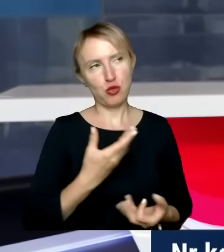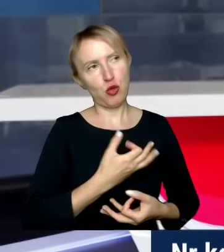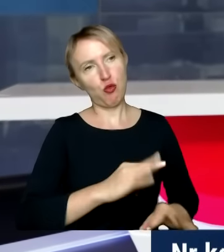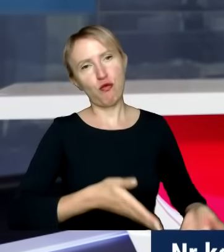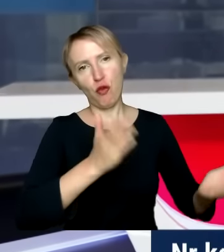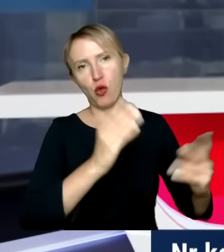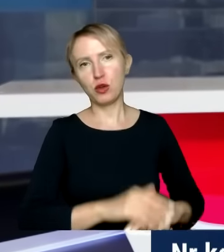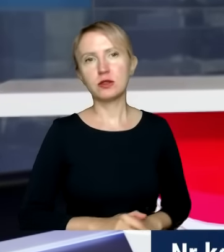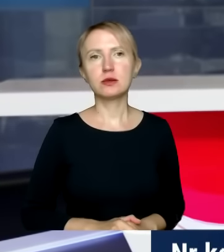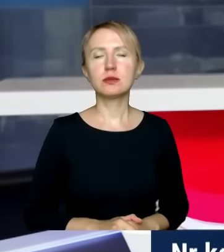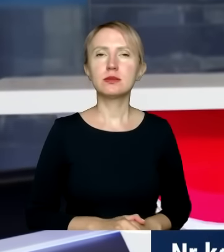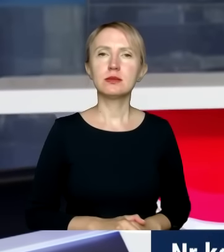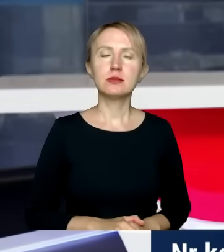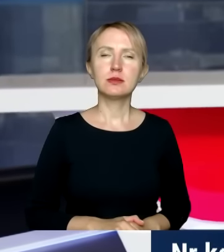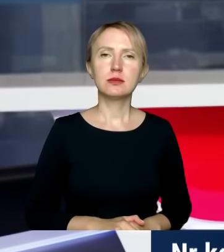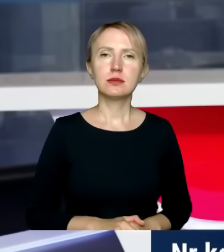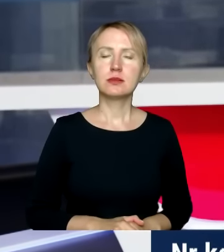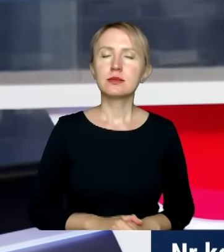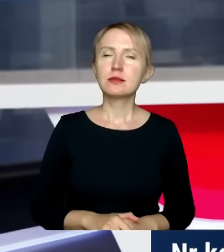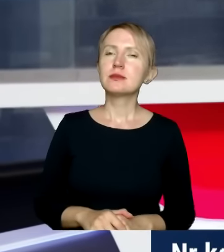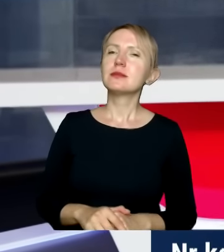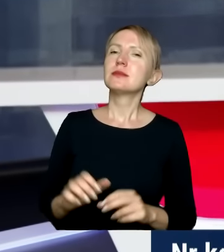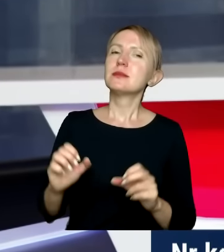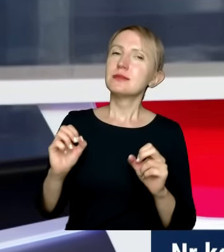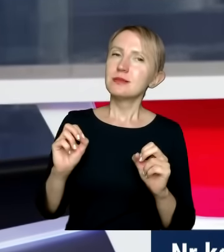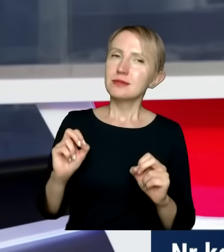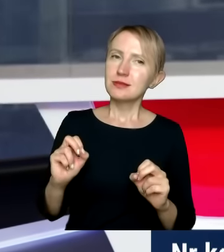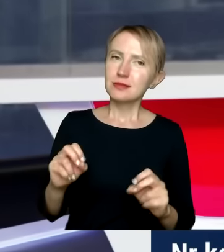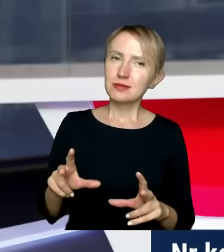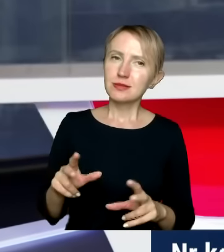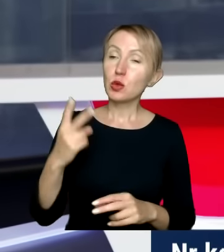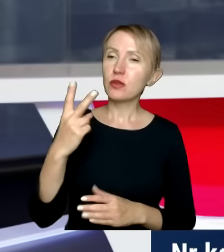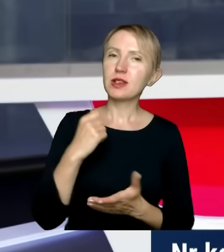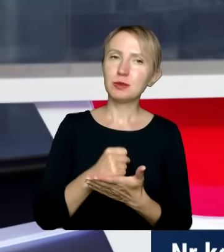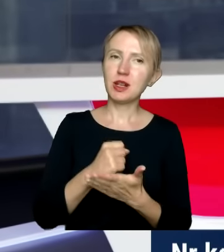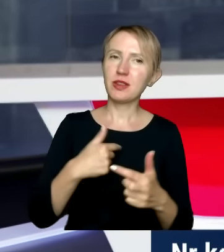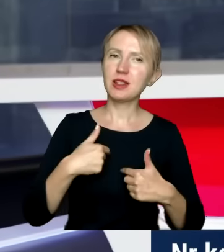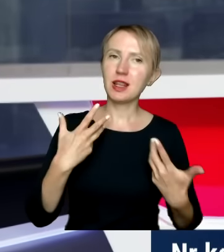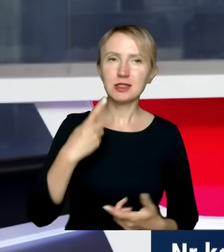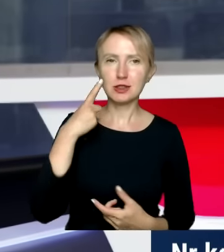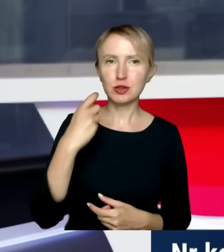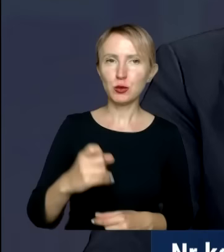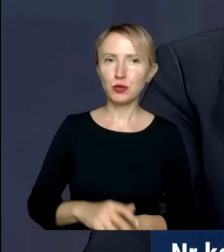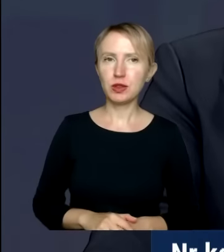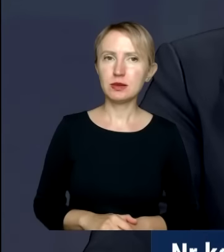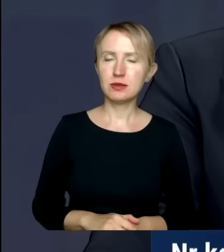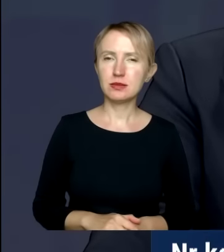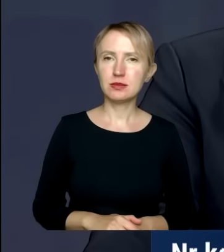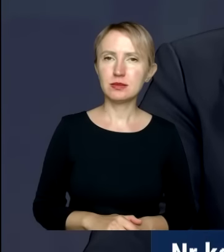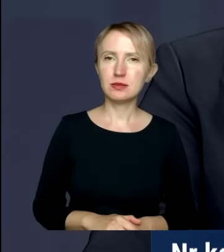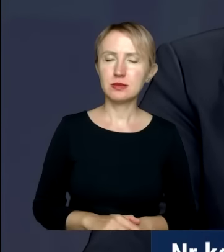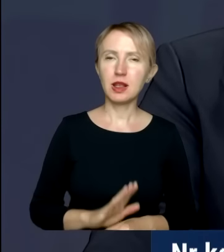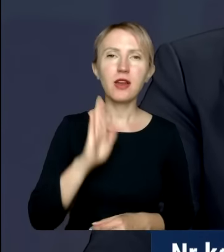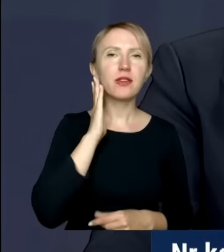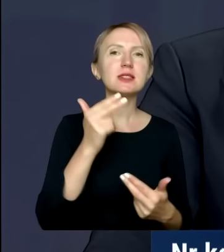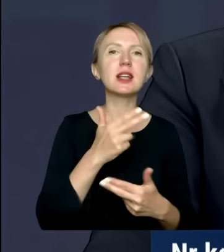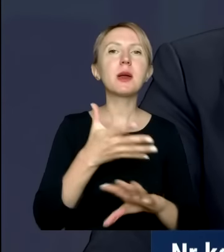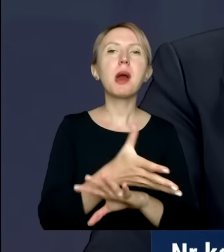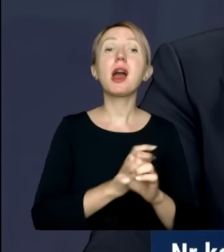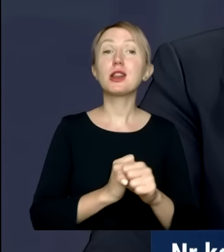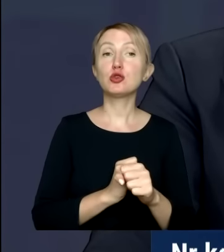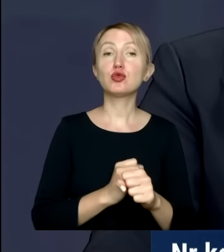wiem tak tak no tutaj jest dwie kwestie które chcę zwrócić uwagę ta wiedza o aresztowaniu